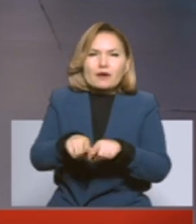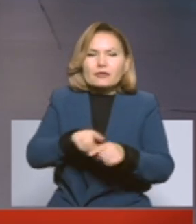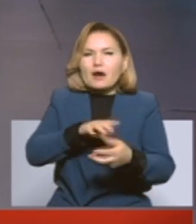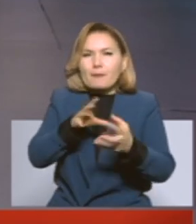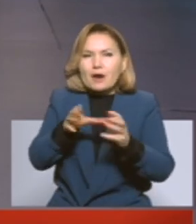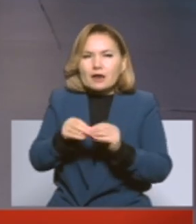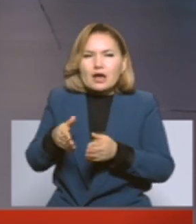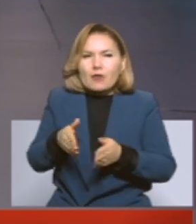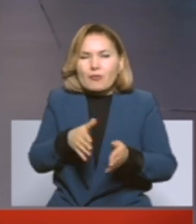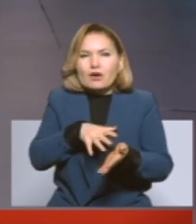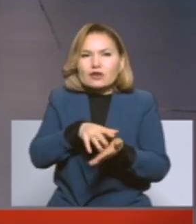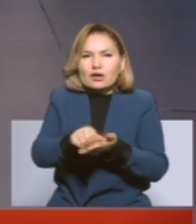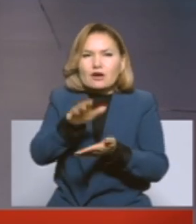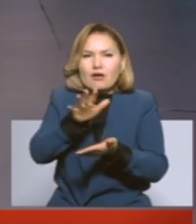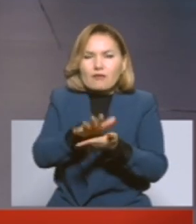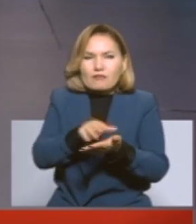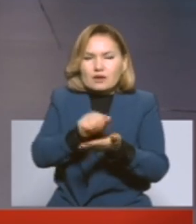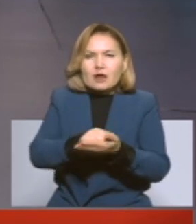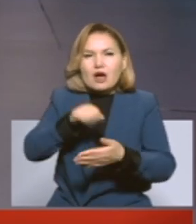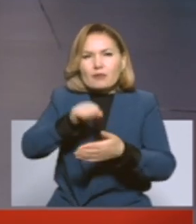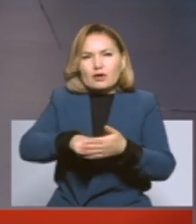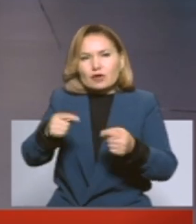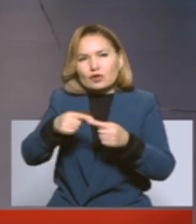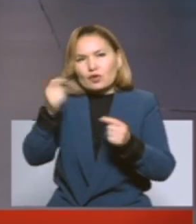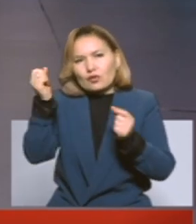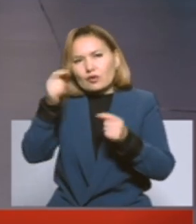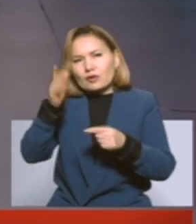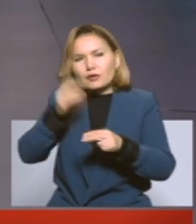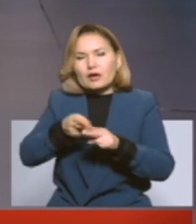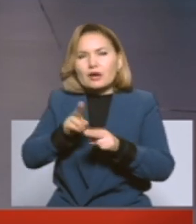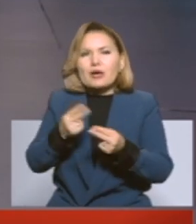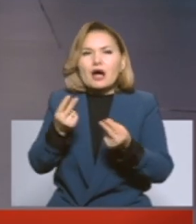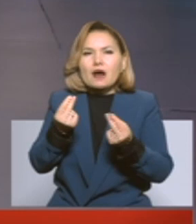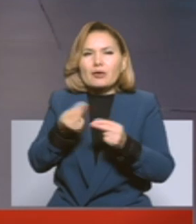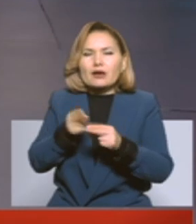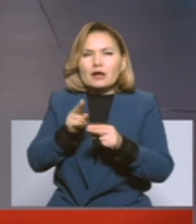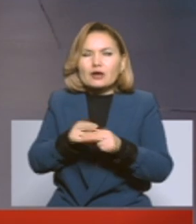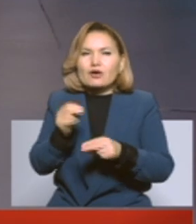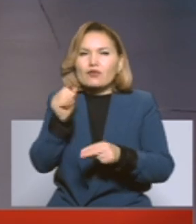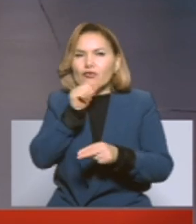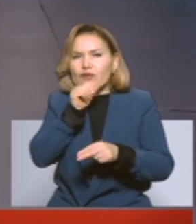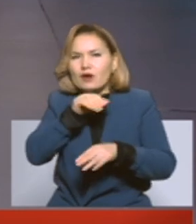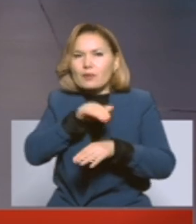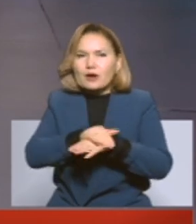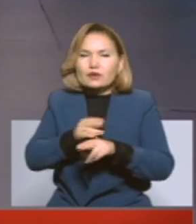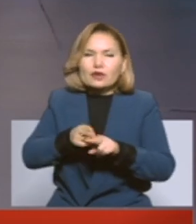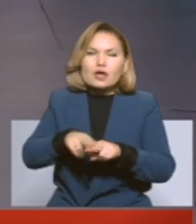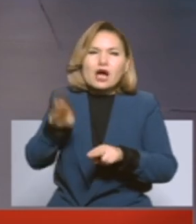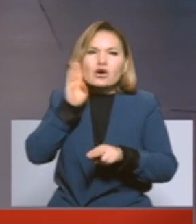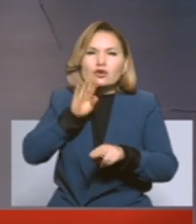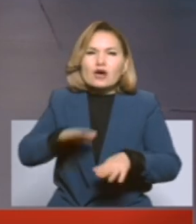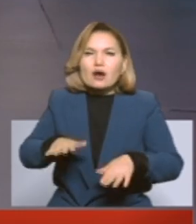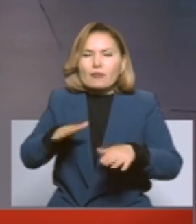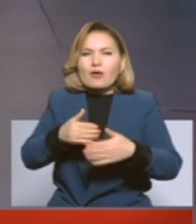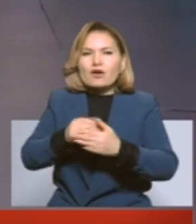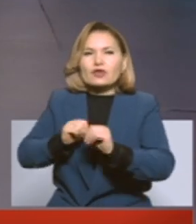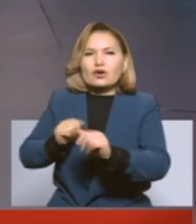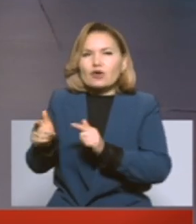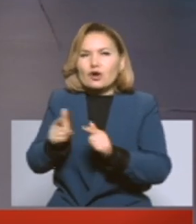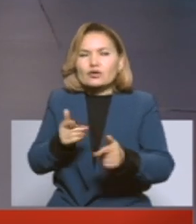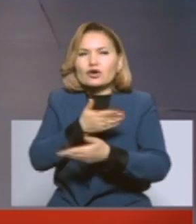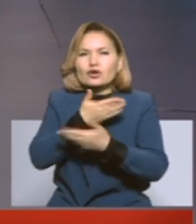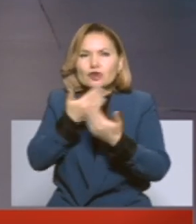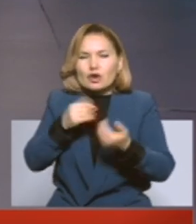басқадан сандардың қирау себебін анықтайды. Сонымен бірге бюджет қаражатының мақсатты жұмсалуын, су тасқынын алдын алу